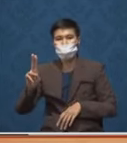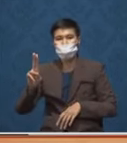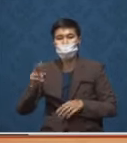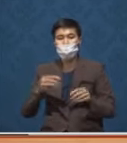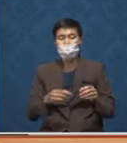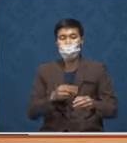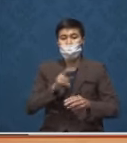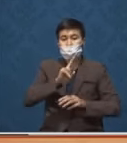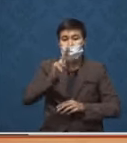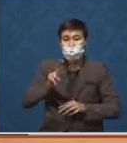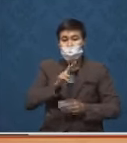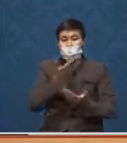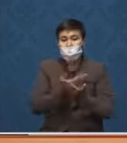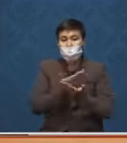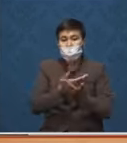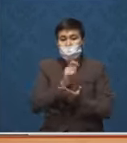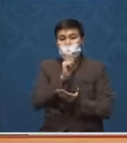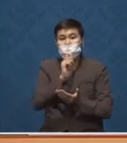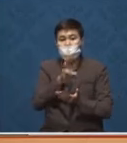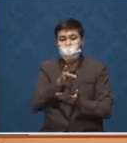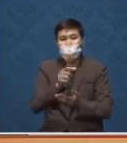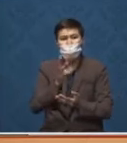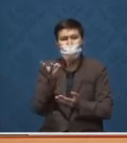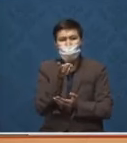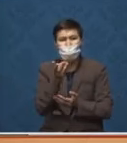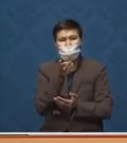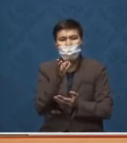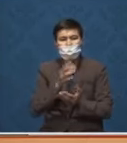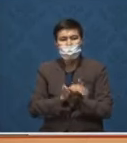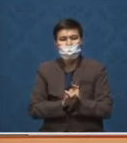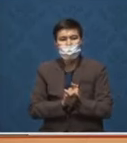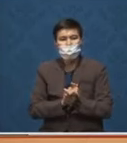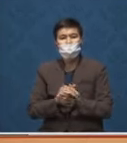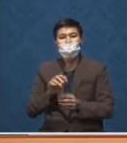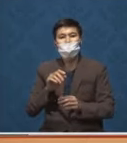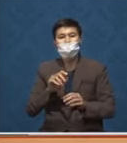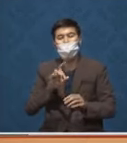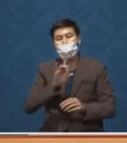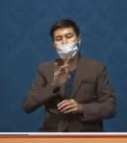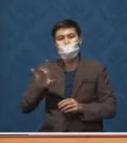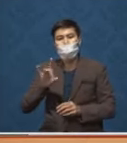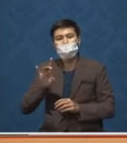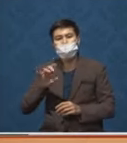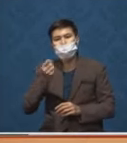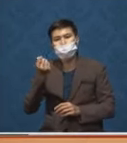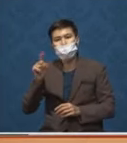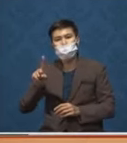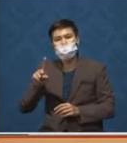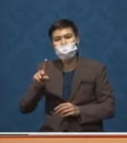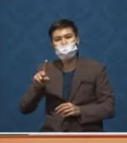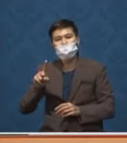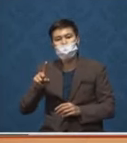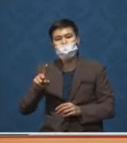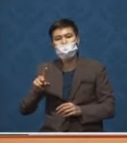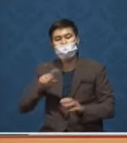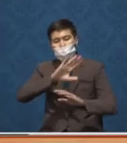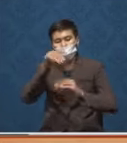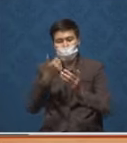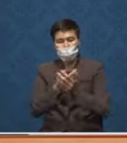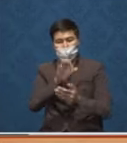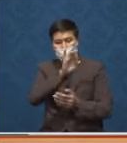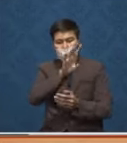คนที่ใช้น้อยๆเนี่ยเราก็อยู่ในอันดับที่111ของจาก182ประเทศ